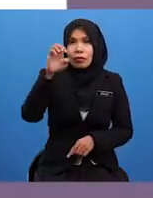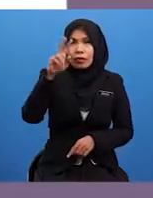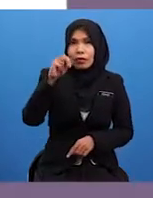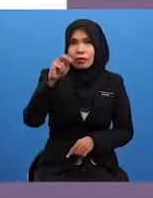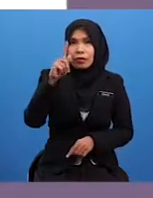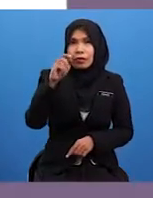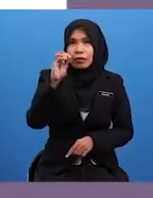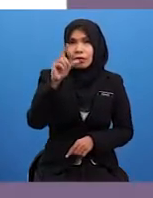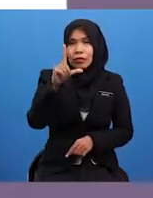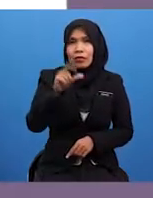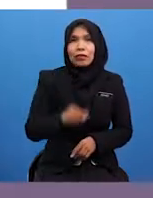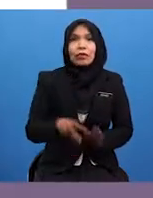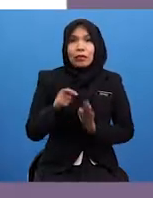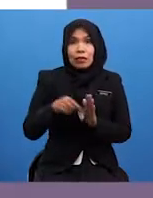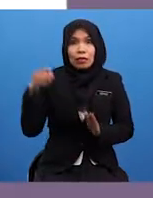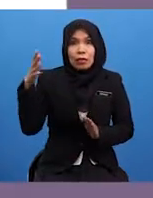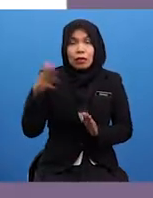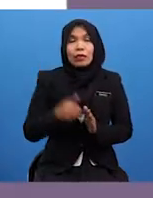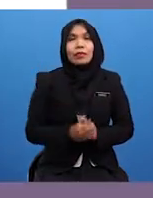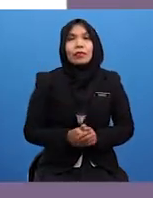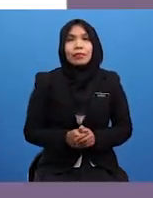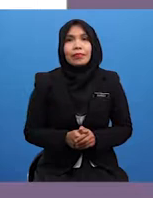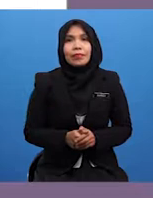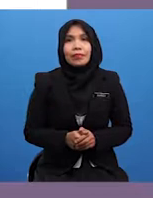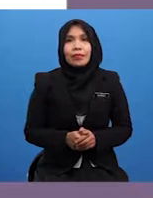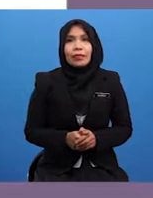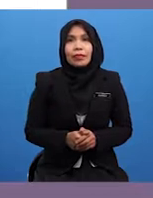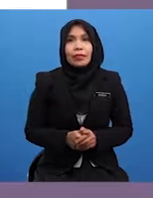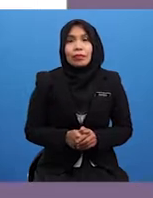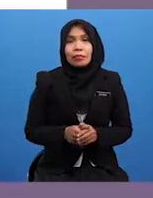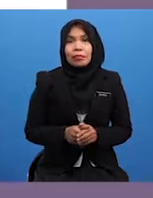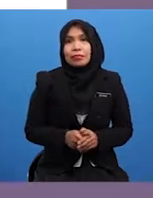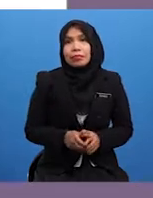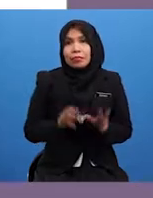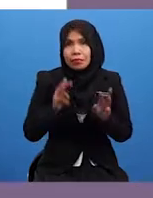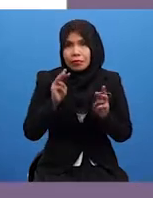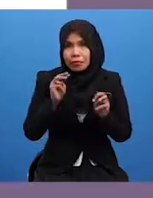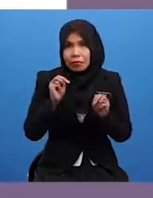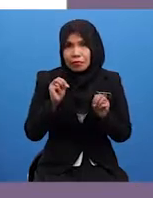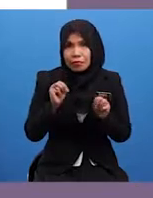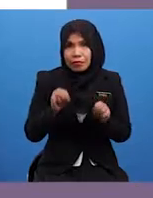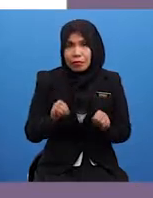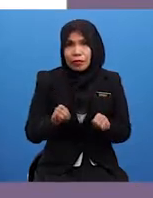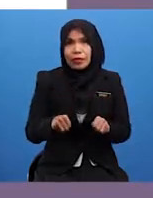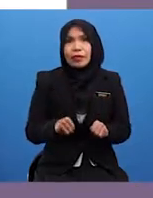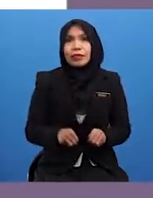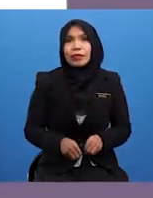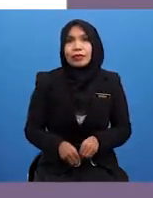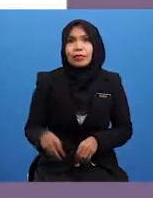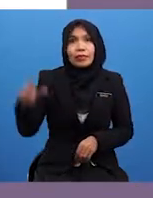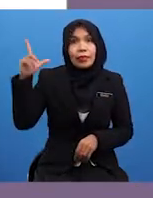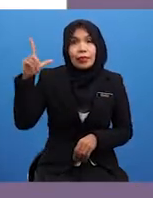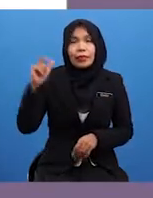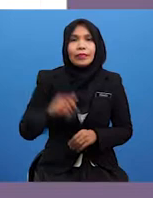lain masih boleh menyala. Sekarang, cikgu akan tunjukkan kecerahan mentol bagi kedua-dua jenis